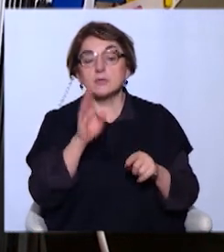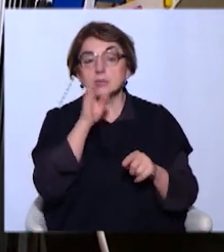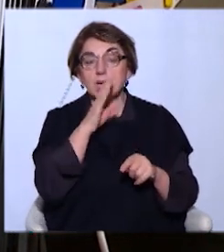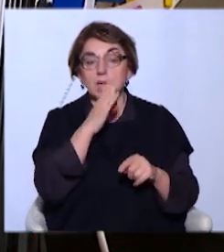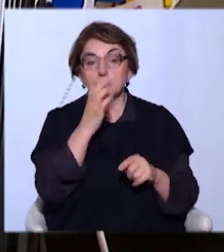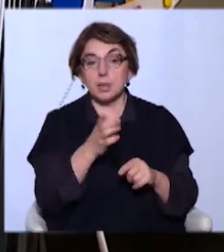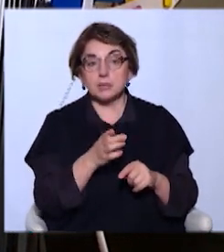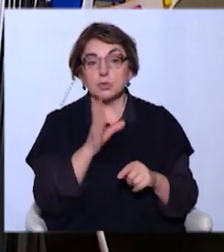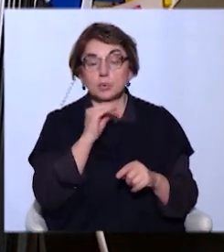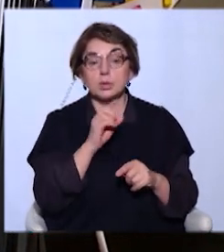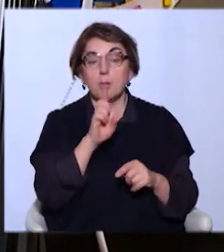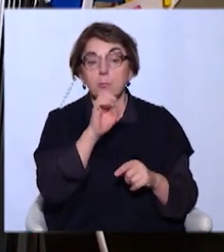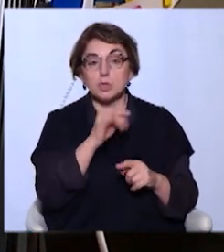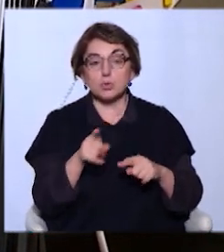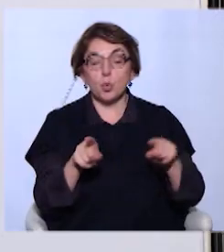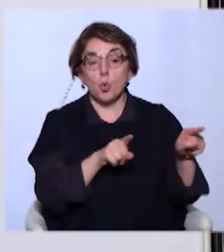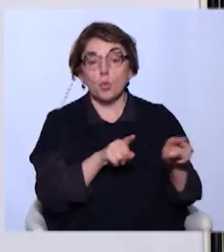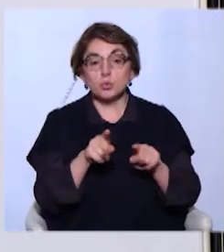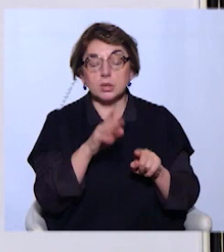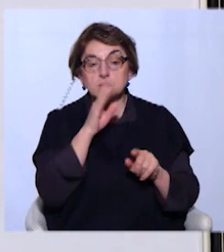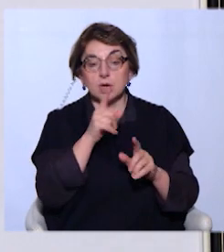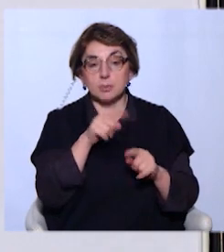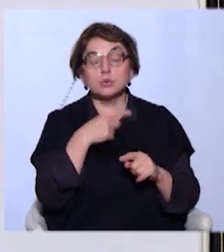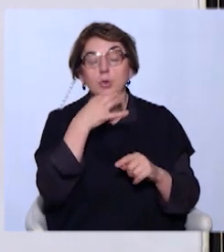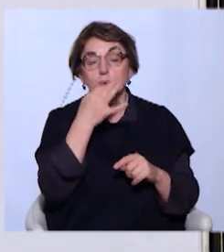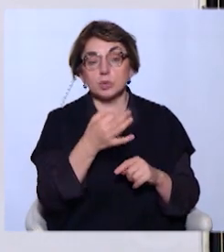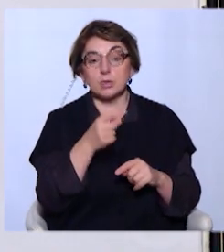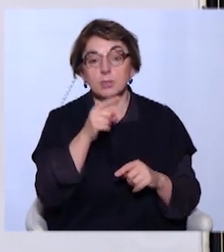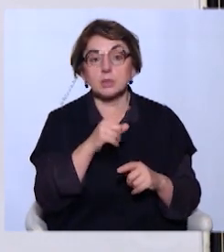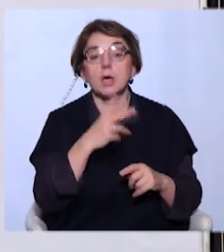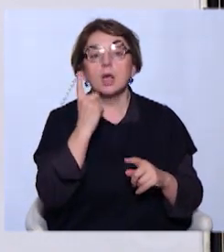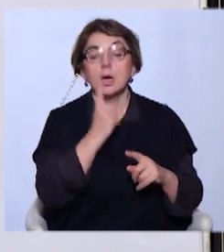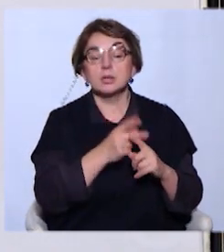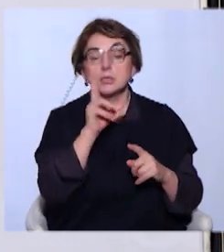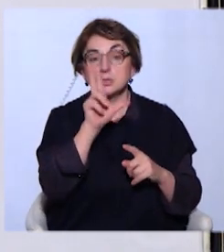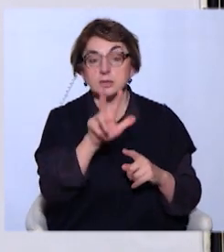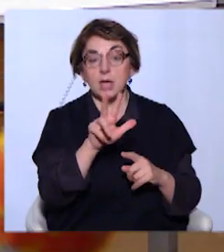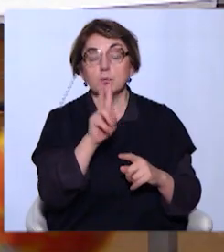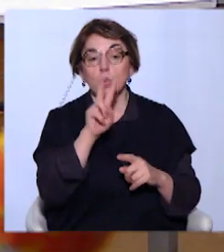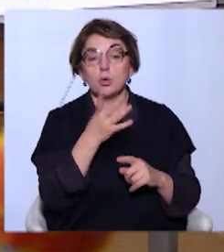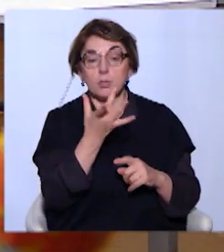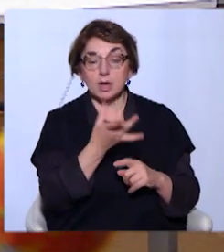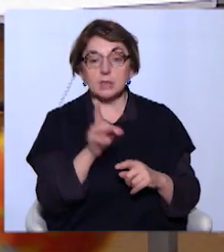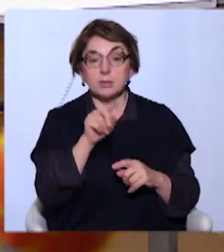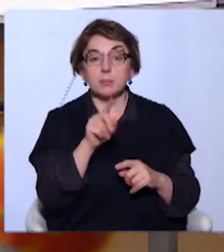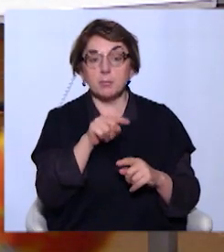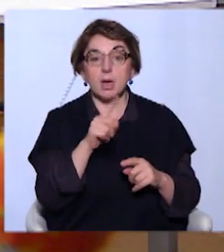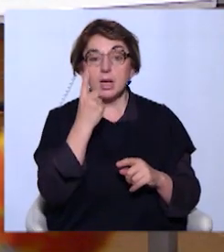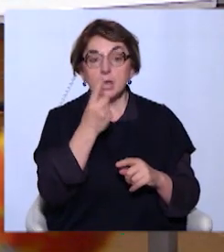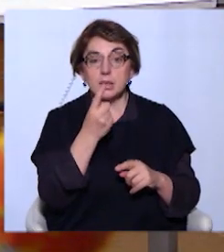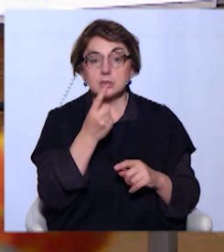ნიტრობენზოლი. Და ასევე ხედავთ წყალბადს, როდესაც ბენზოლი ურთიერთქმედებს წყალბადთან, ჩვენ ხოლმე ვთქვით, რომ მასში არის 3-2 მაგი